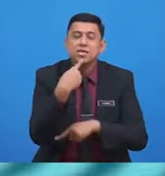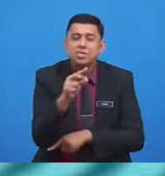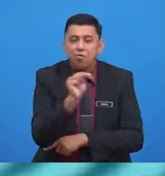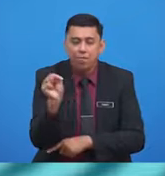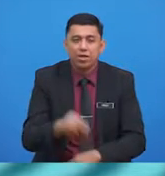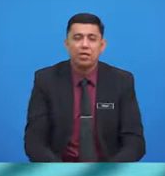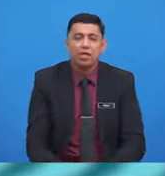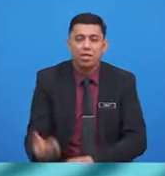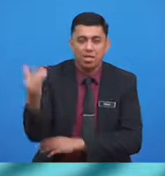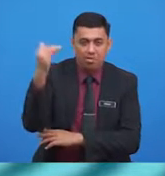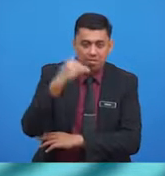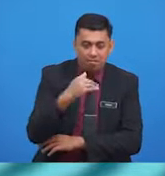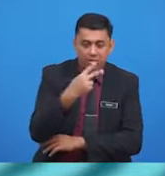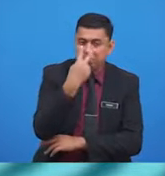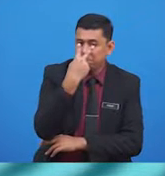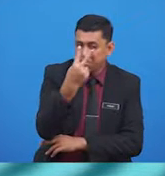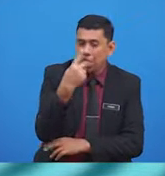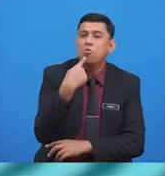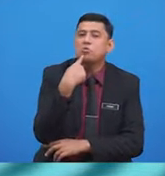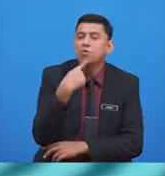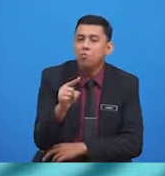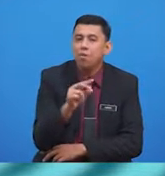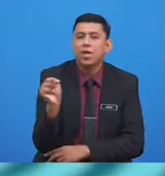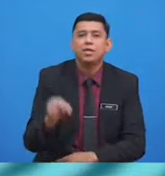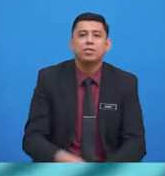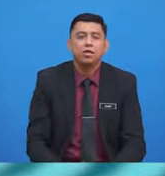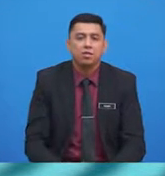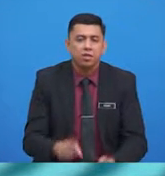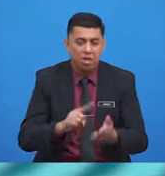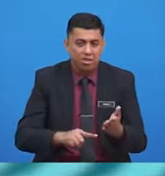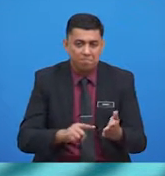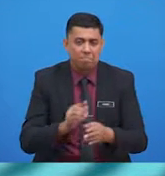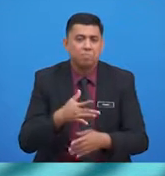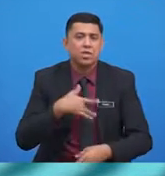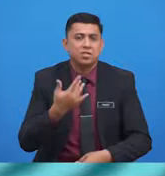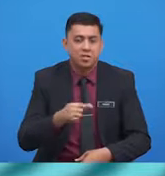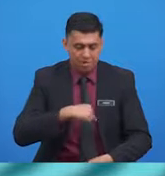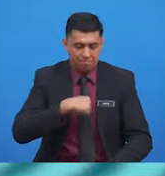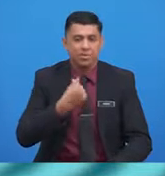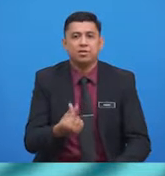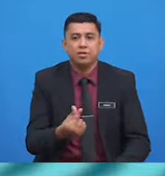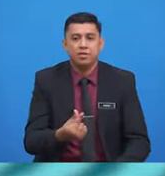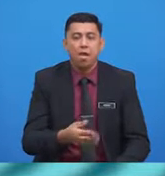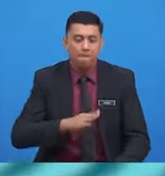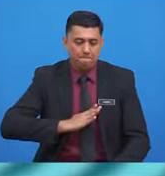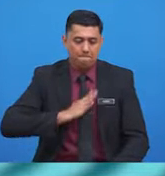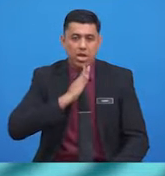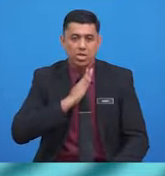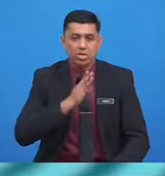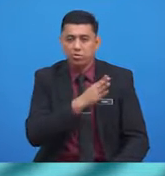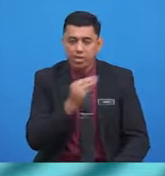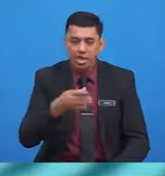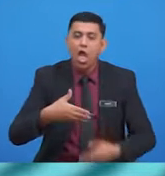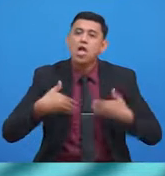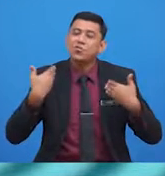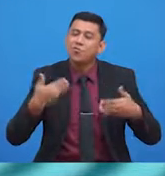kita menyemah jawapan. Murid-murid akan berasa gembira, bangga dan